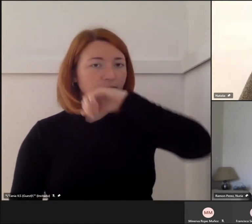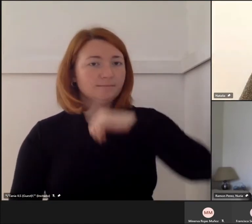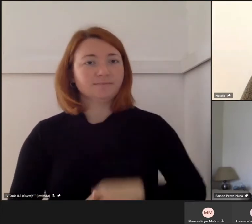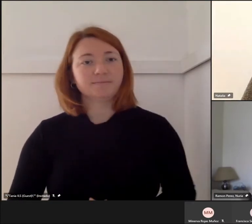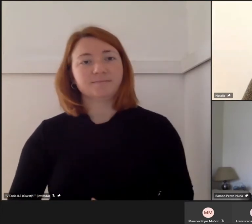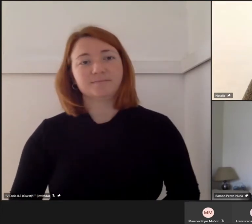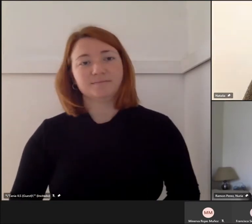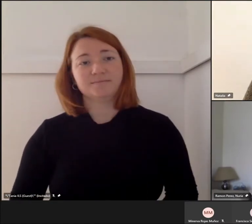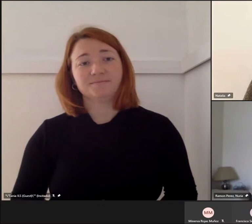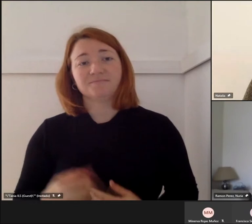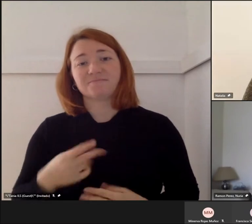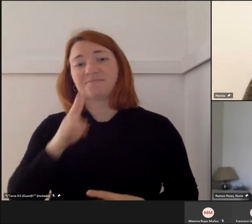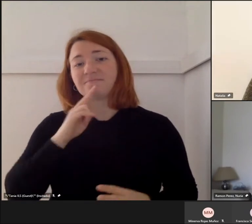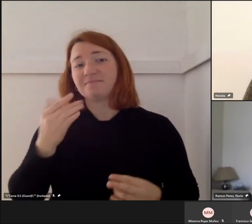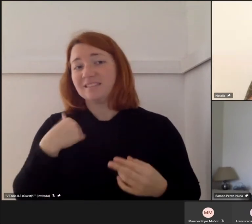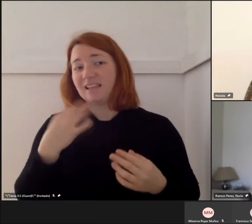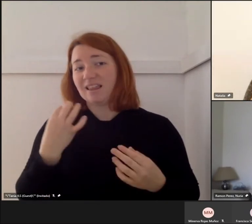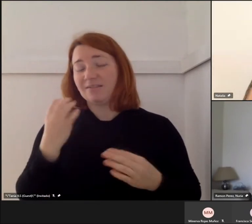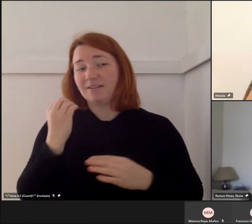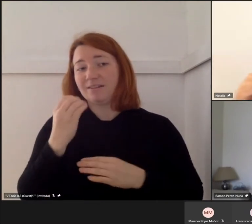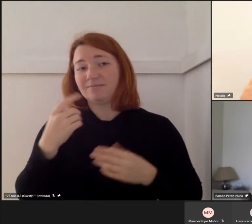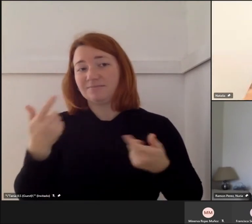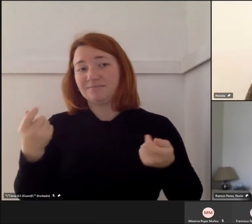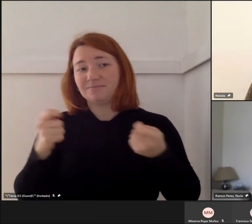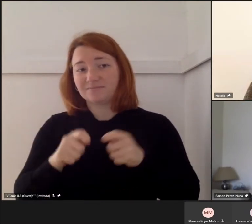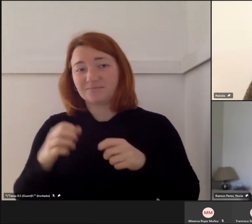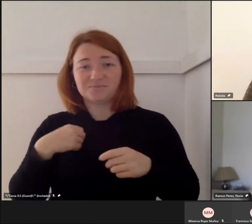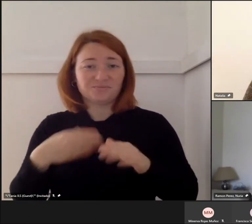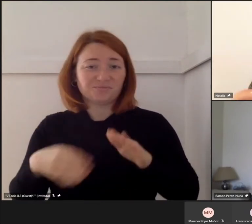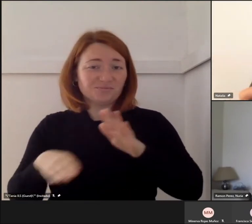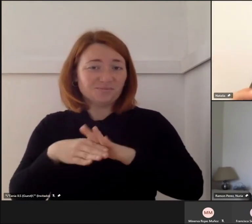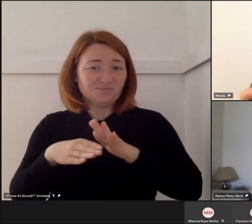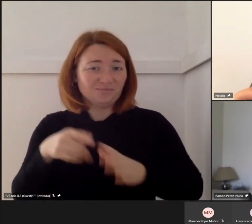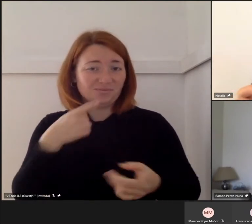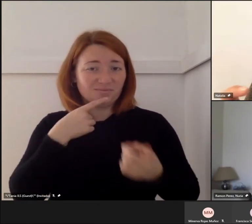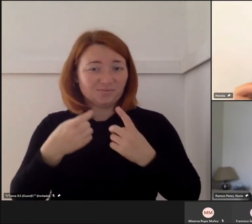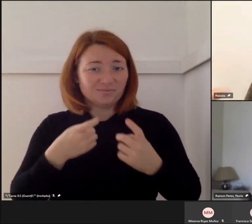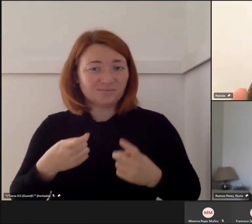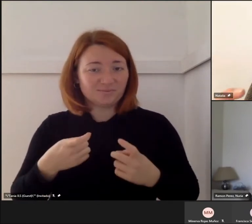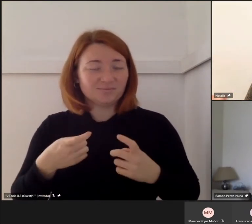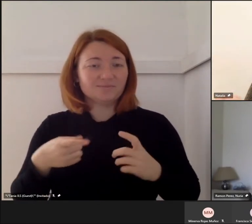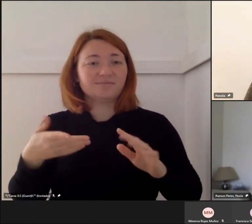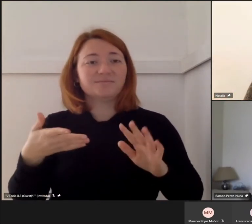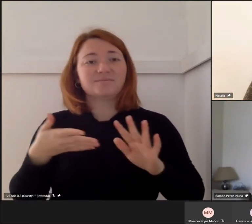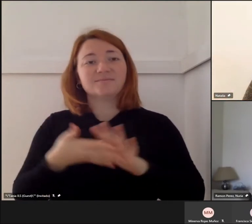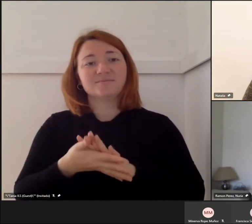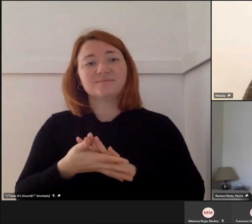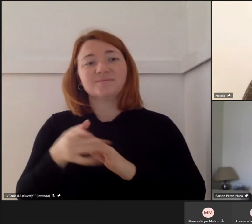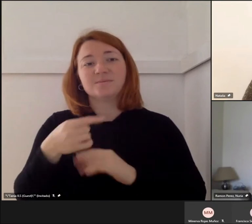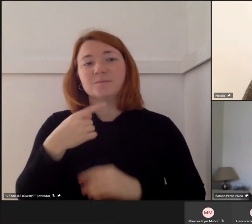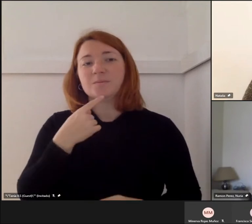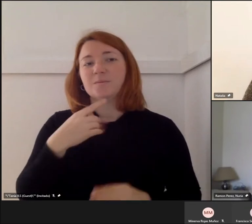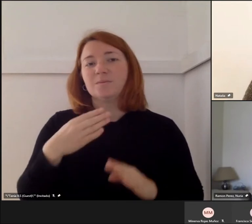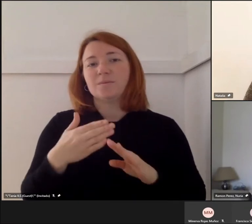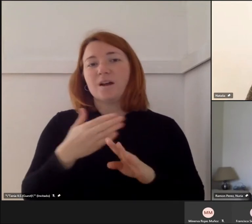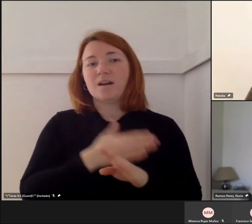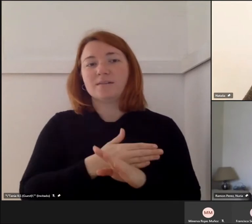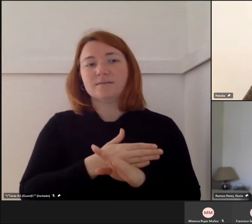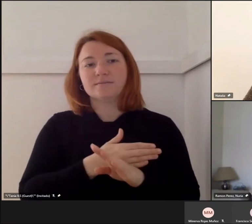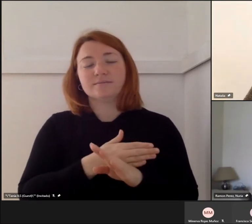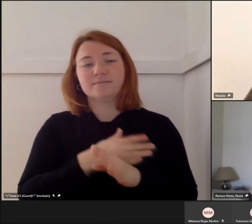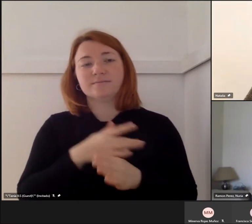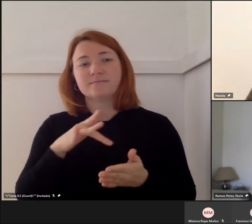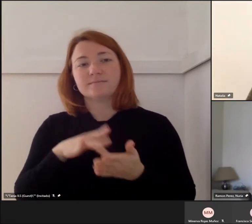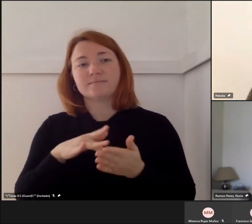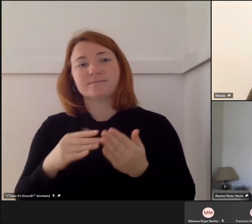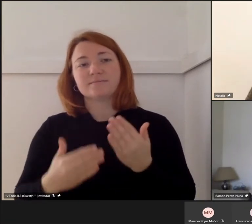hem de continuar. Jo seguiria preguntant de coses, vull dir, no volia deixar de comentar amb el que tu deies, no? Quan has comentat el